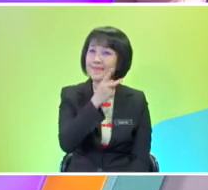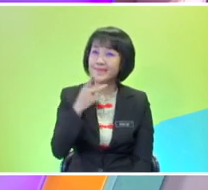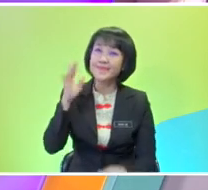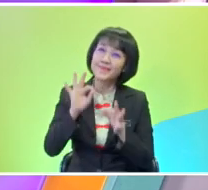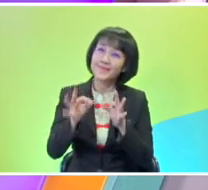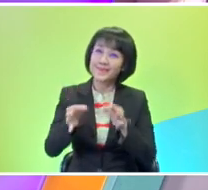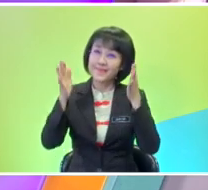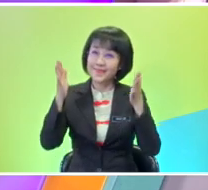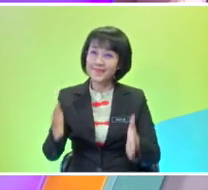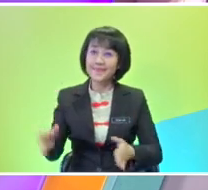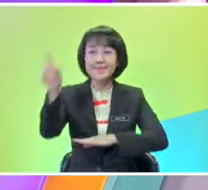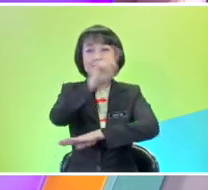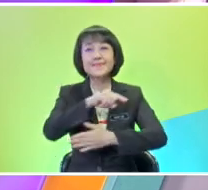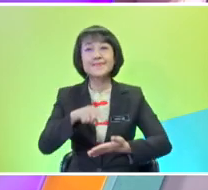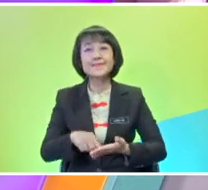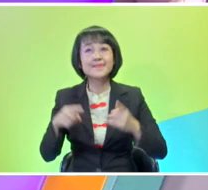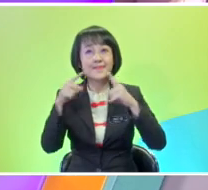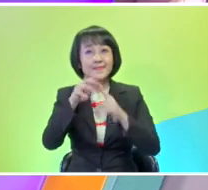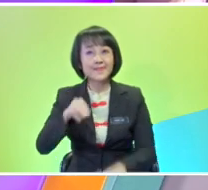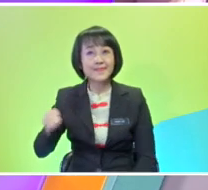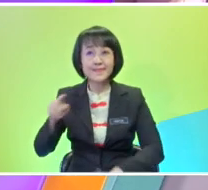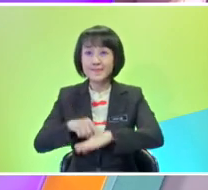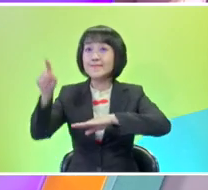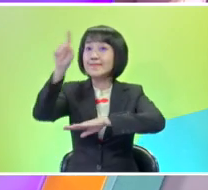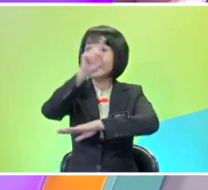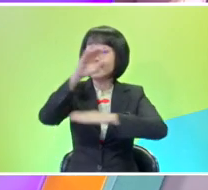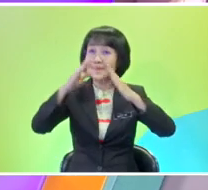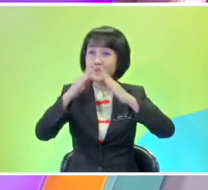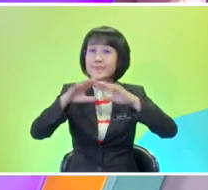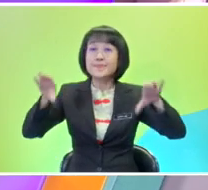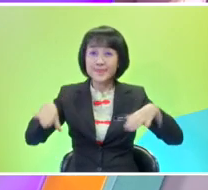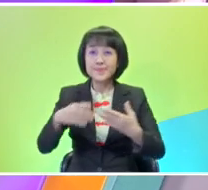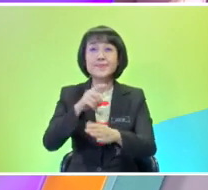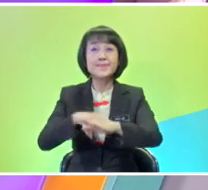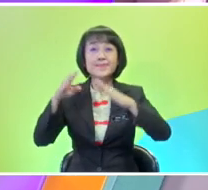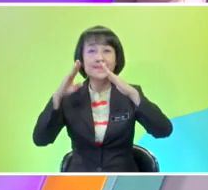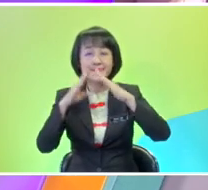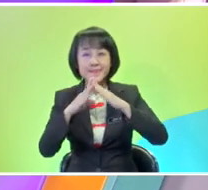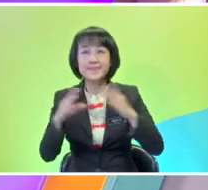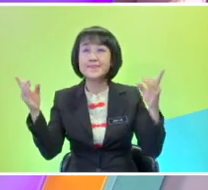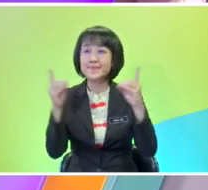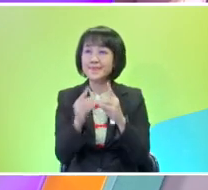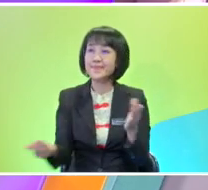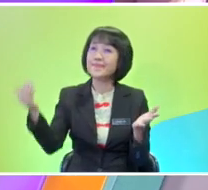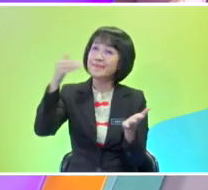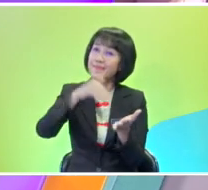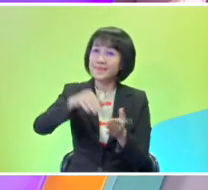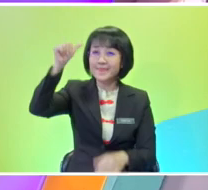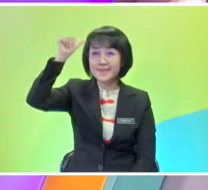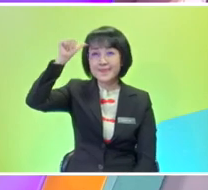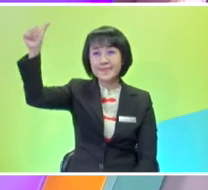dan kepada murid-murid di rumah lakukan tahu aktivitas gua aja nih kita jumpa lagi di prasekolah di dpm Assalamualaikum